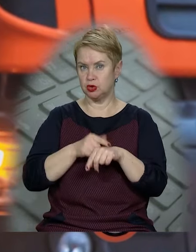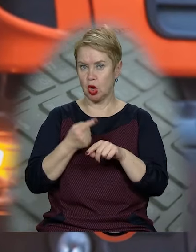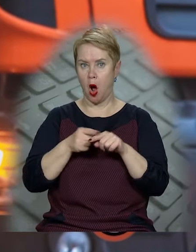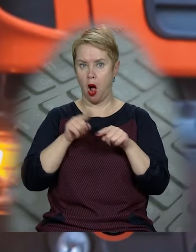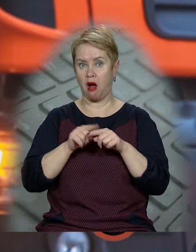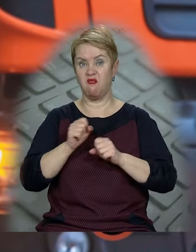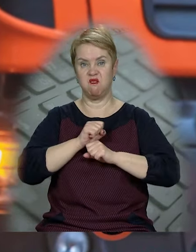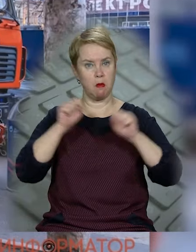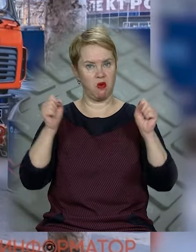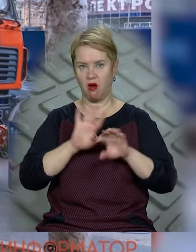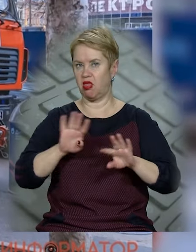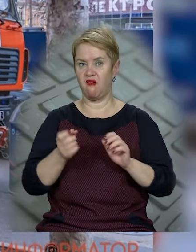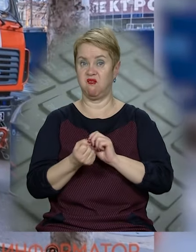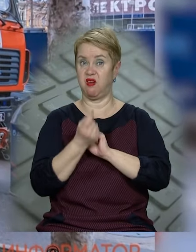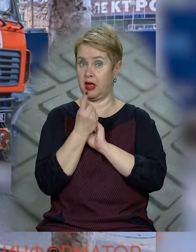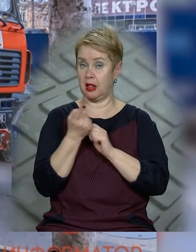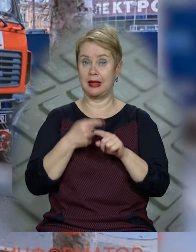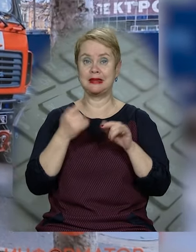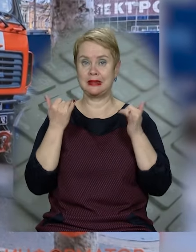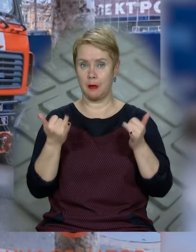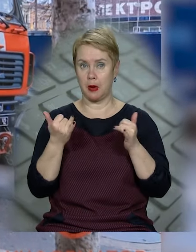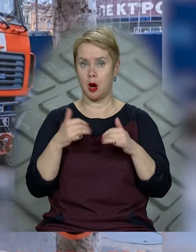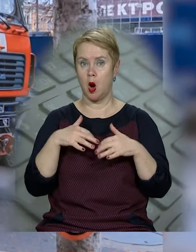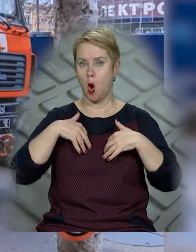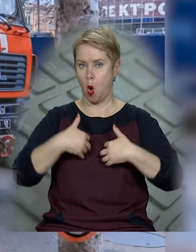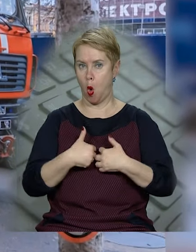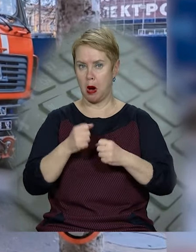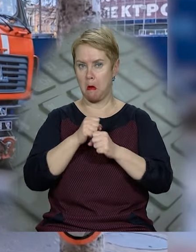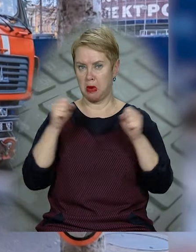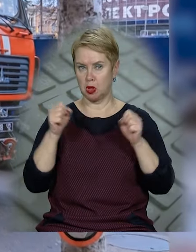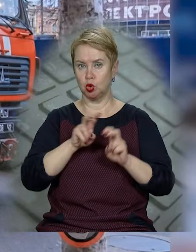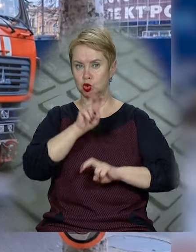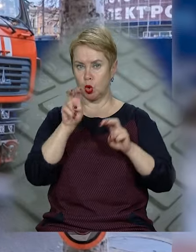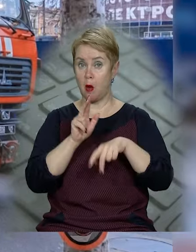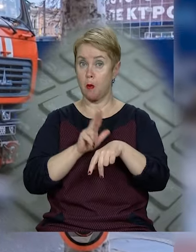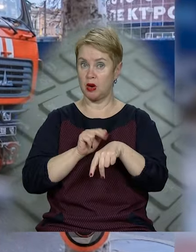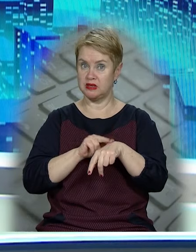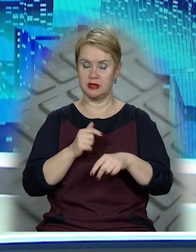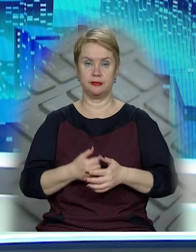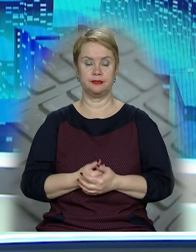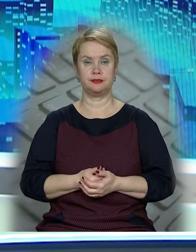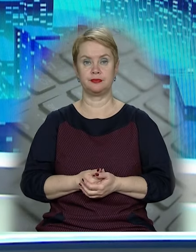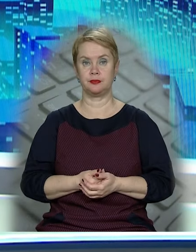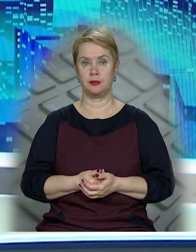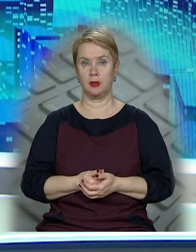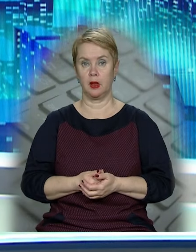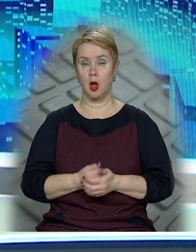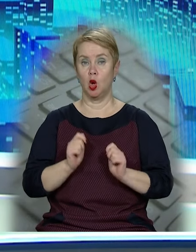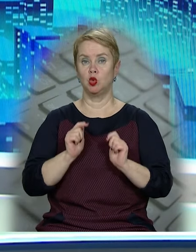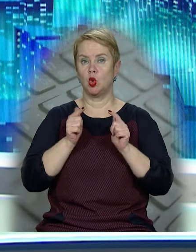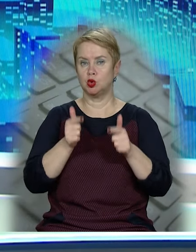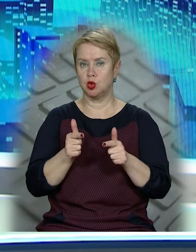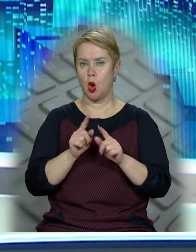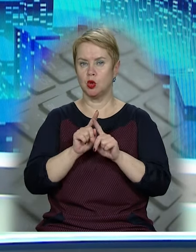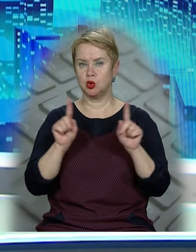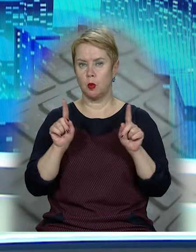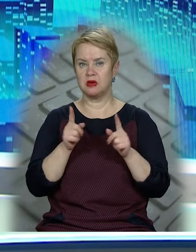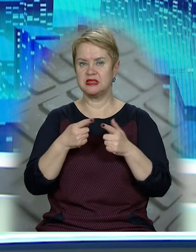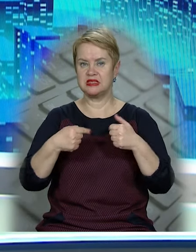Однак вибухівку не виявили. Тепер горе мінерів шукатиме поліція. Доступність, особливо